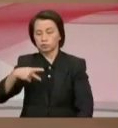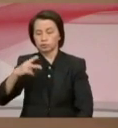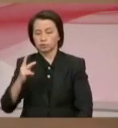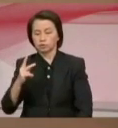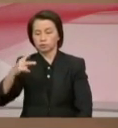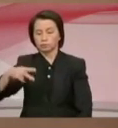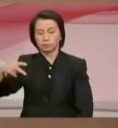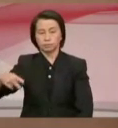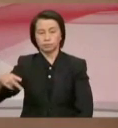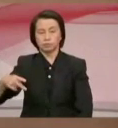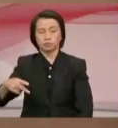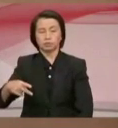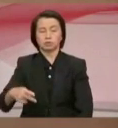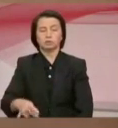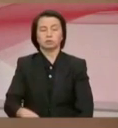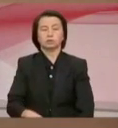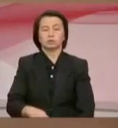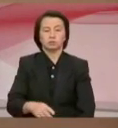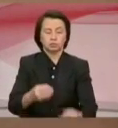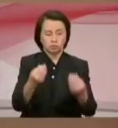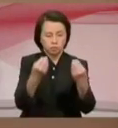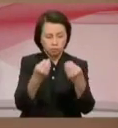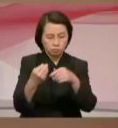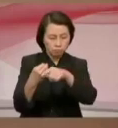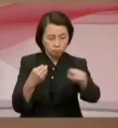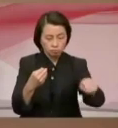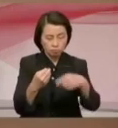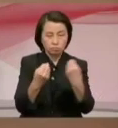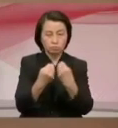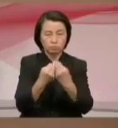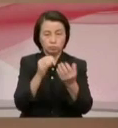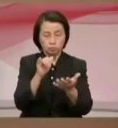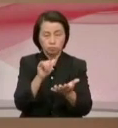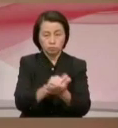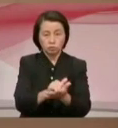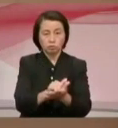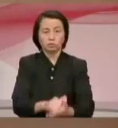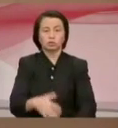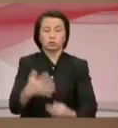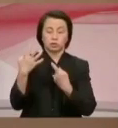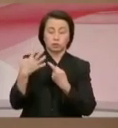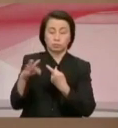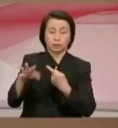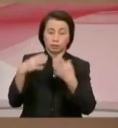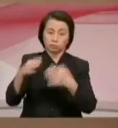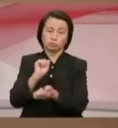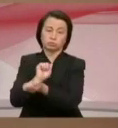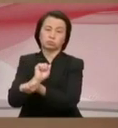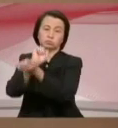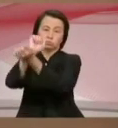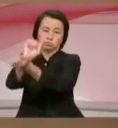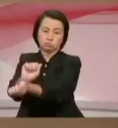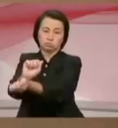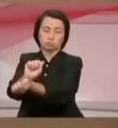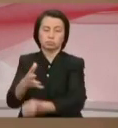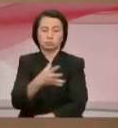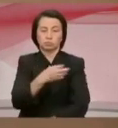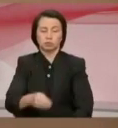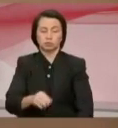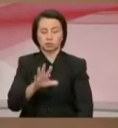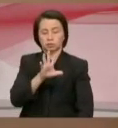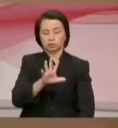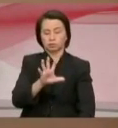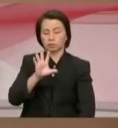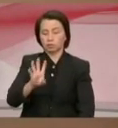Daripada jumlah tersebut, seramai 14 individu telah direman, manakala